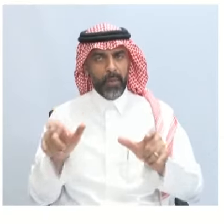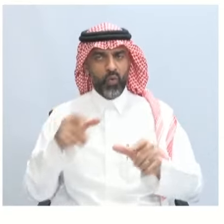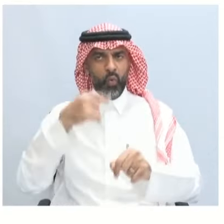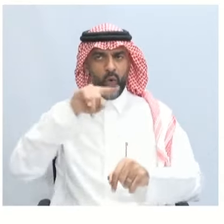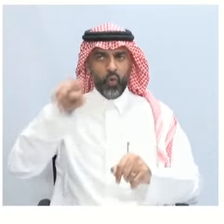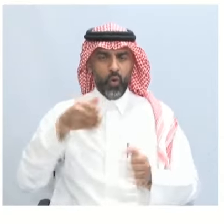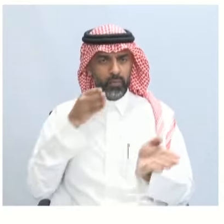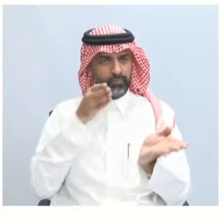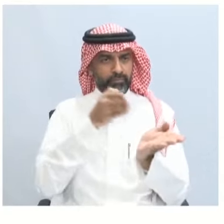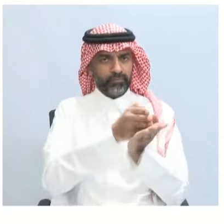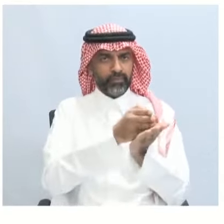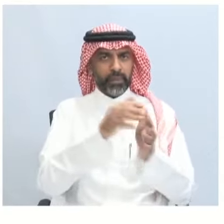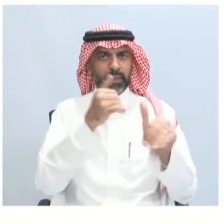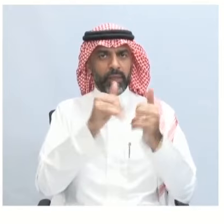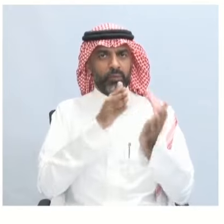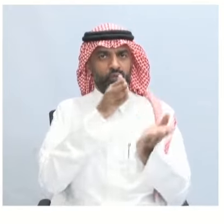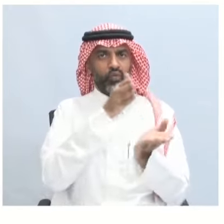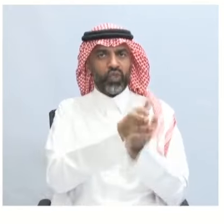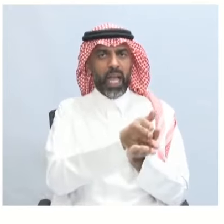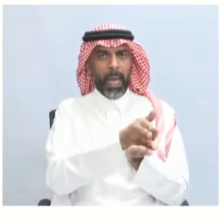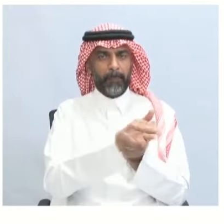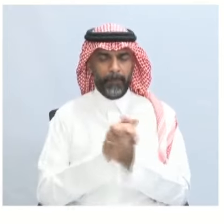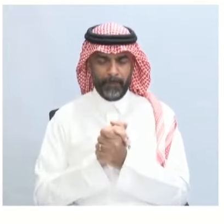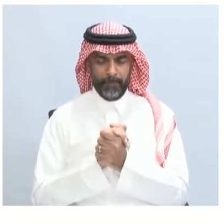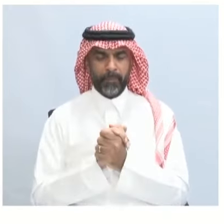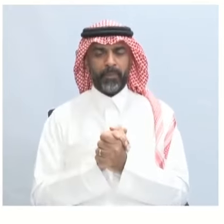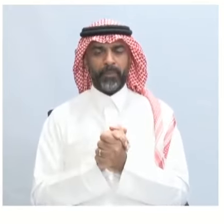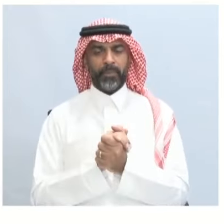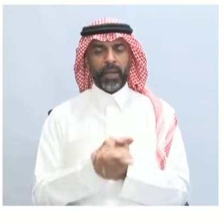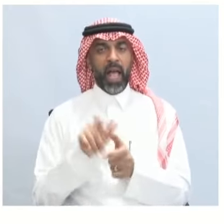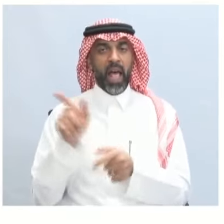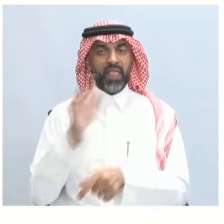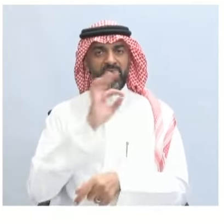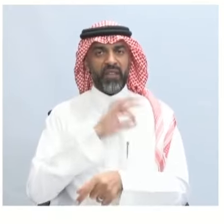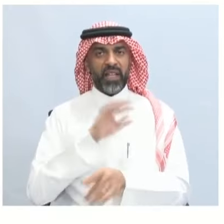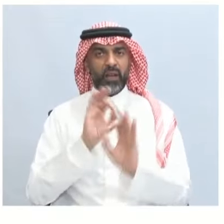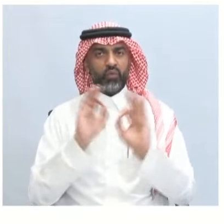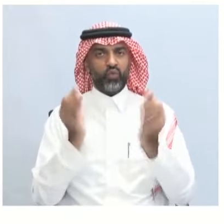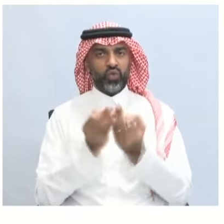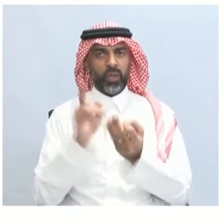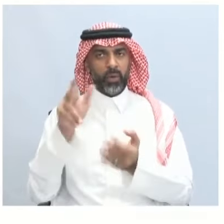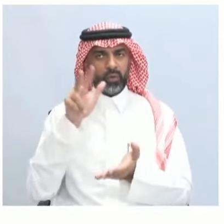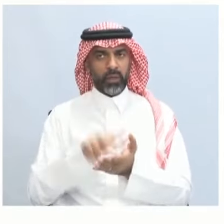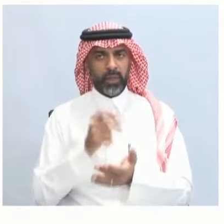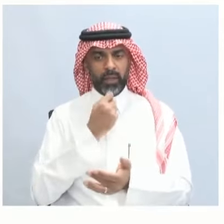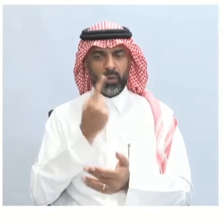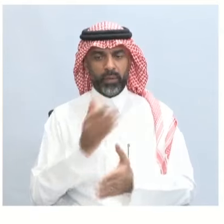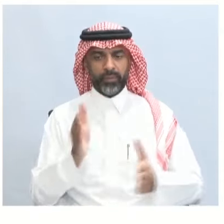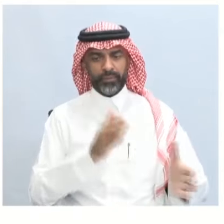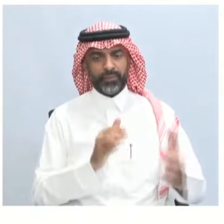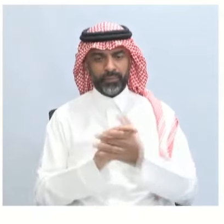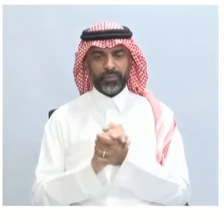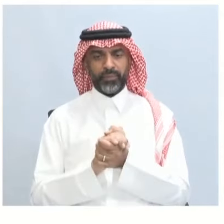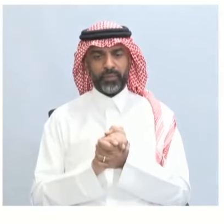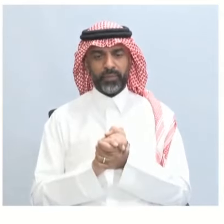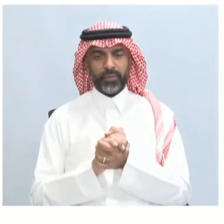هذه من نتائج التوحيد للمجتمع الذي يحقق يحقق التوحيد بعد ذلك ناخذ